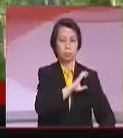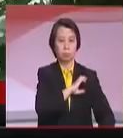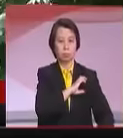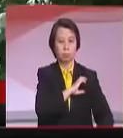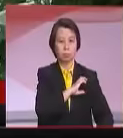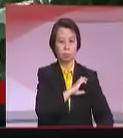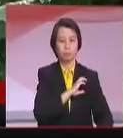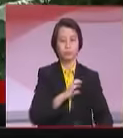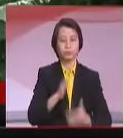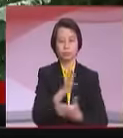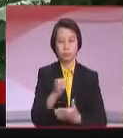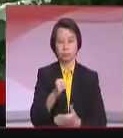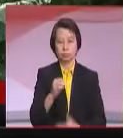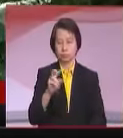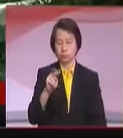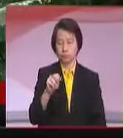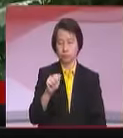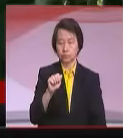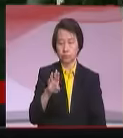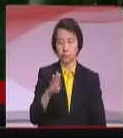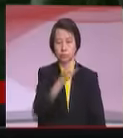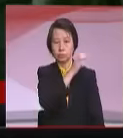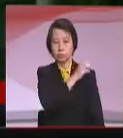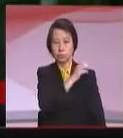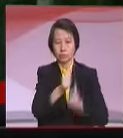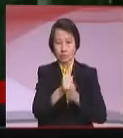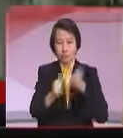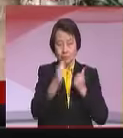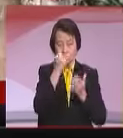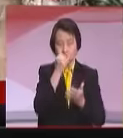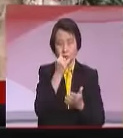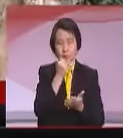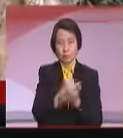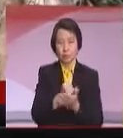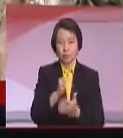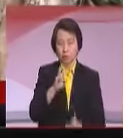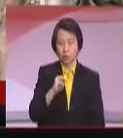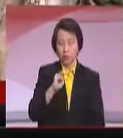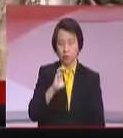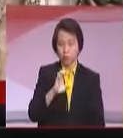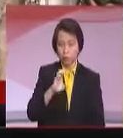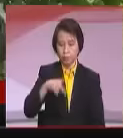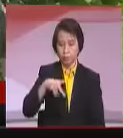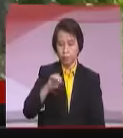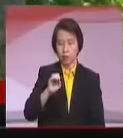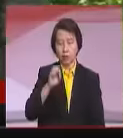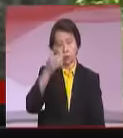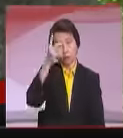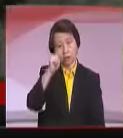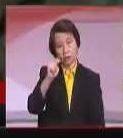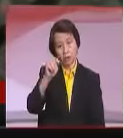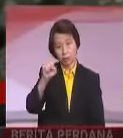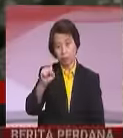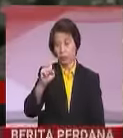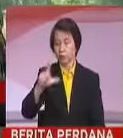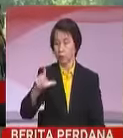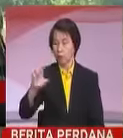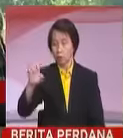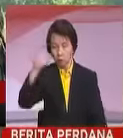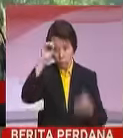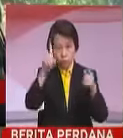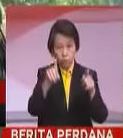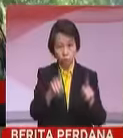keselamatan. Sementara itu, Naib Pengerusi Yayasan Pencegahan Jenayah Malaysia MCPF Tan Sri Lee Lam Tai turut bersetuju